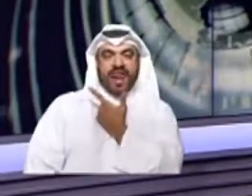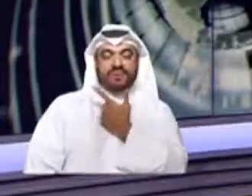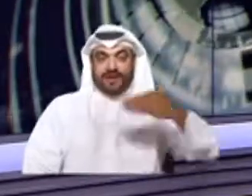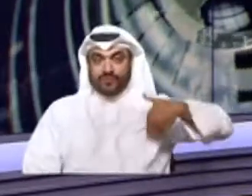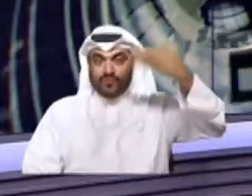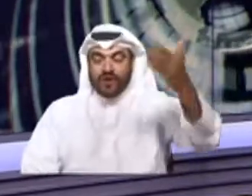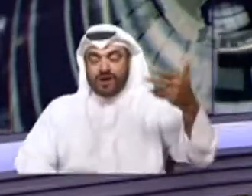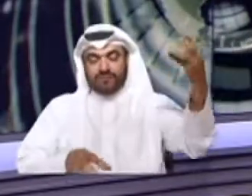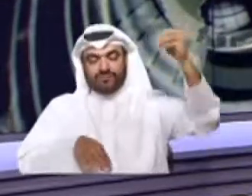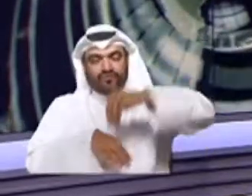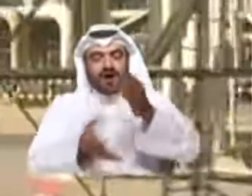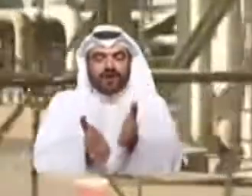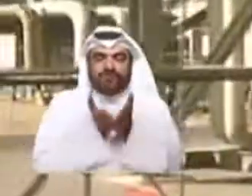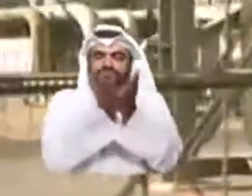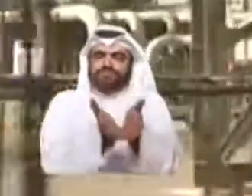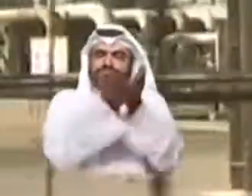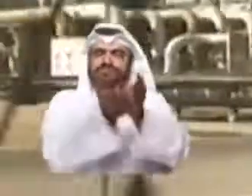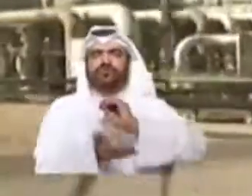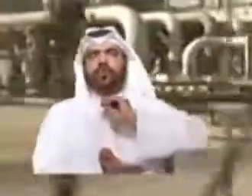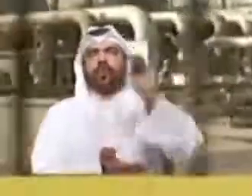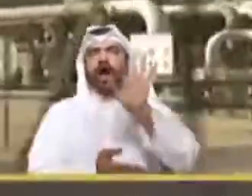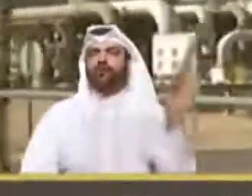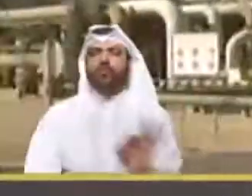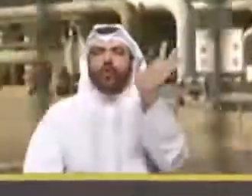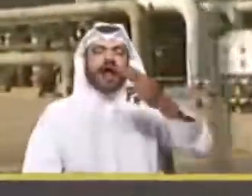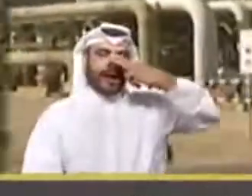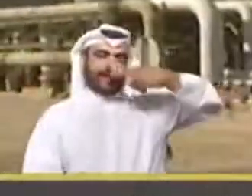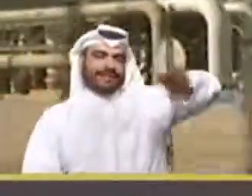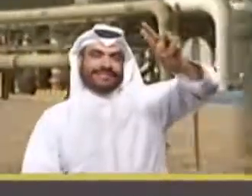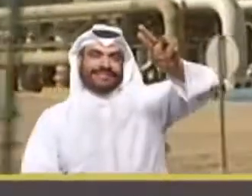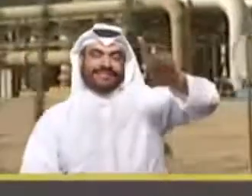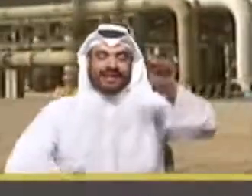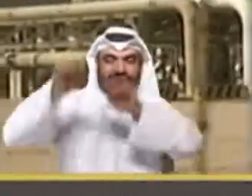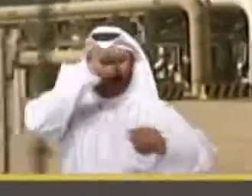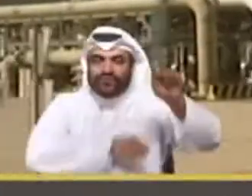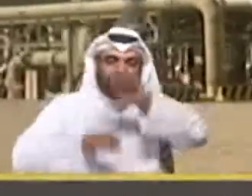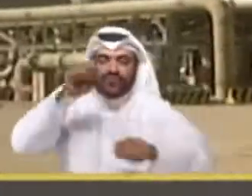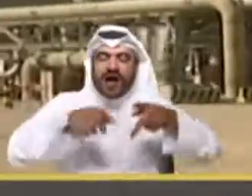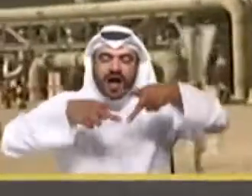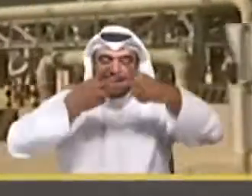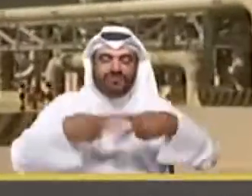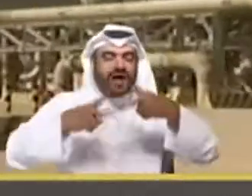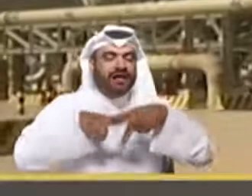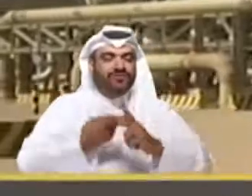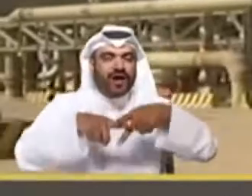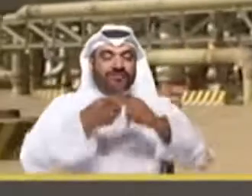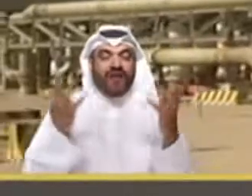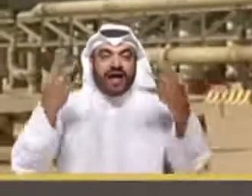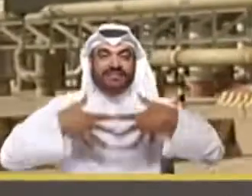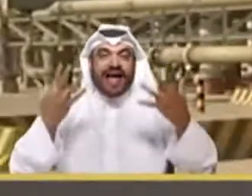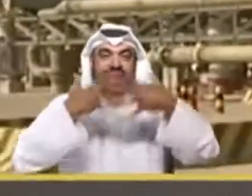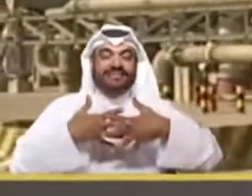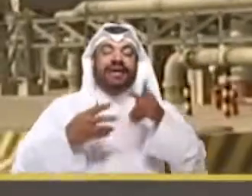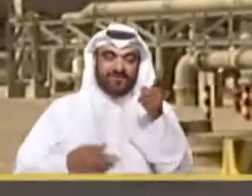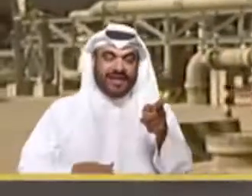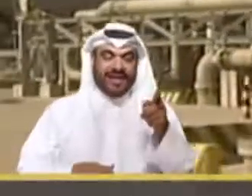لشحن مليوني برميل من النفط الخام إلى مصفات فيتنام لتزويدها بالكميات المطلوبة لعمليات التشغيل. وأضاف المرزوق